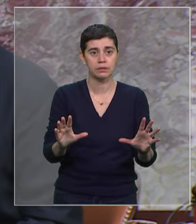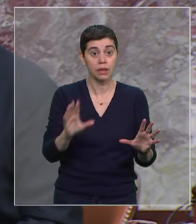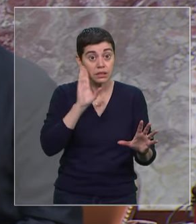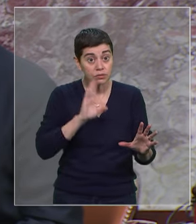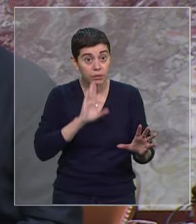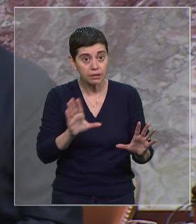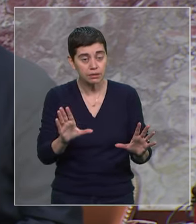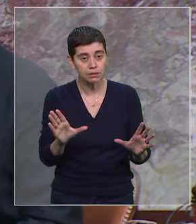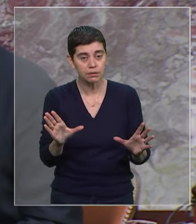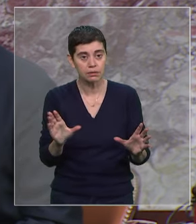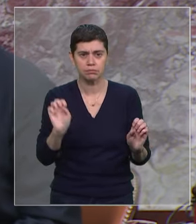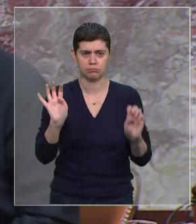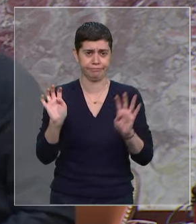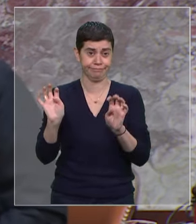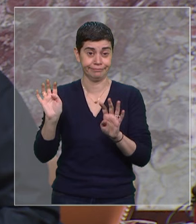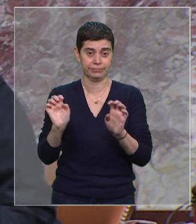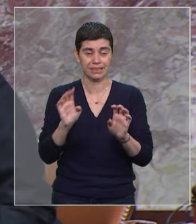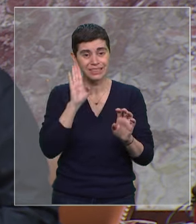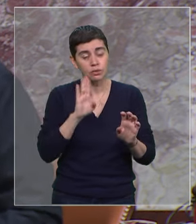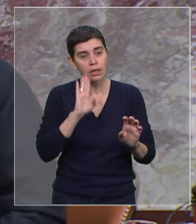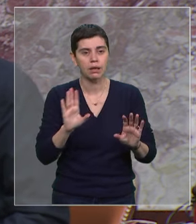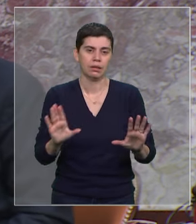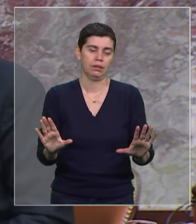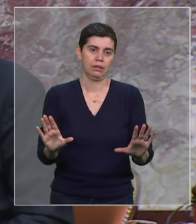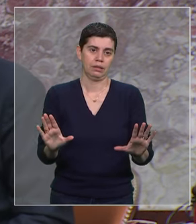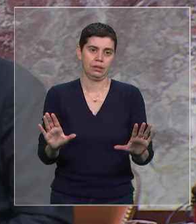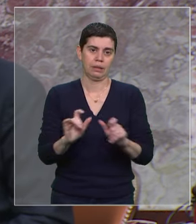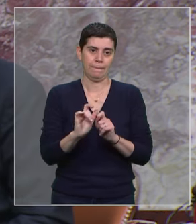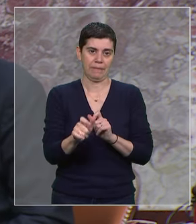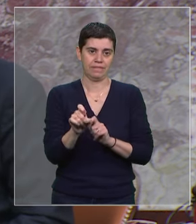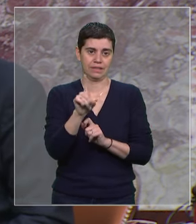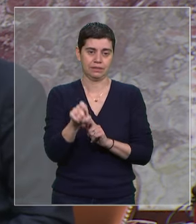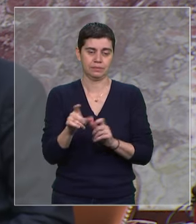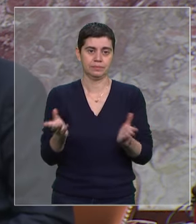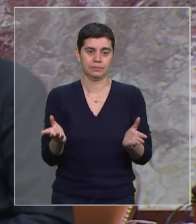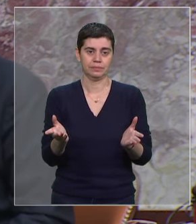S'il vous plaît. S'il vous plaît, on va passer la parole à l'orateur suivant.